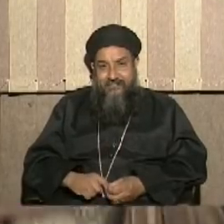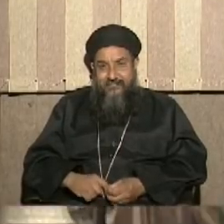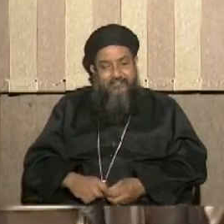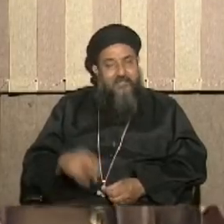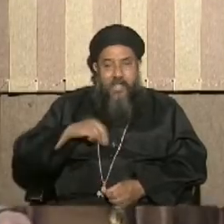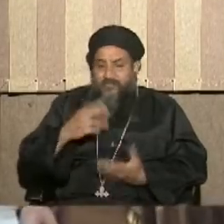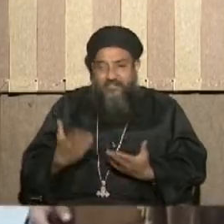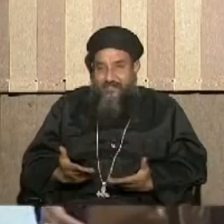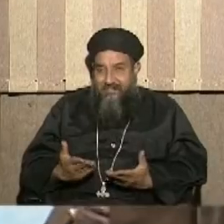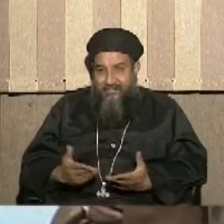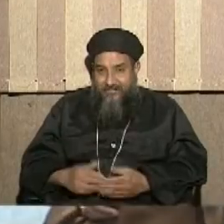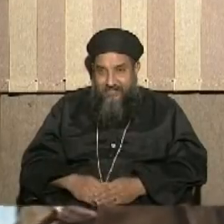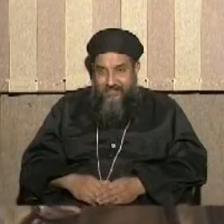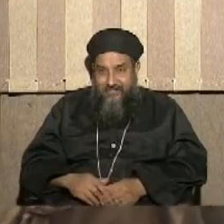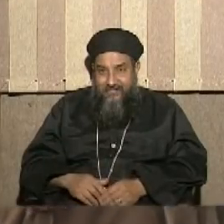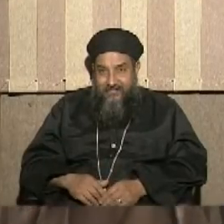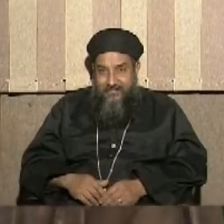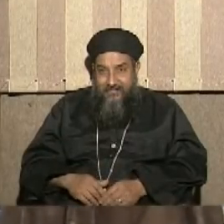تعالوا. خير يا اولاد.